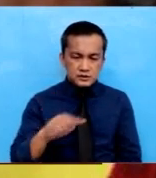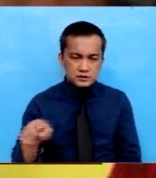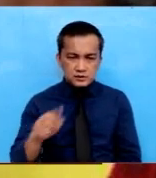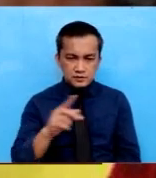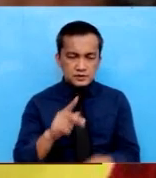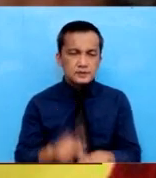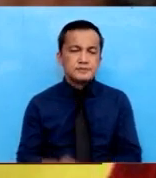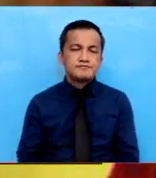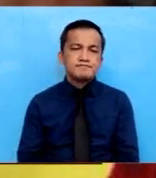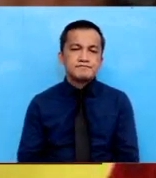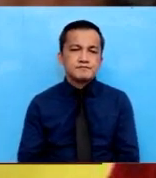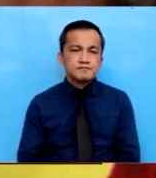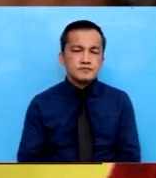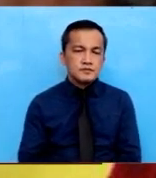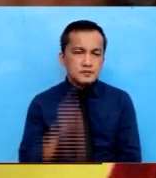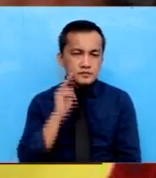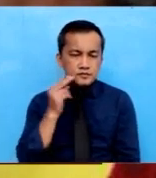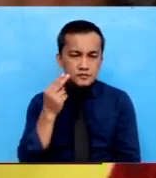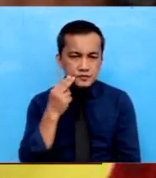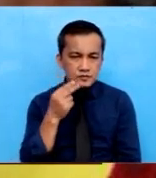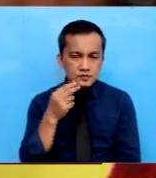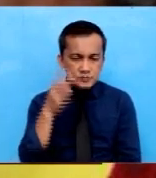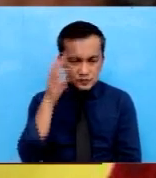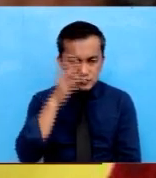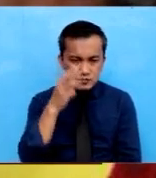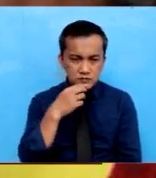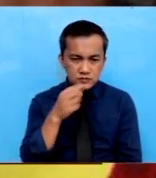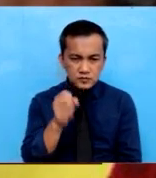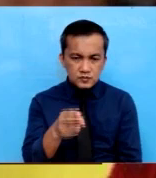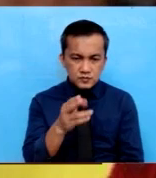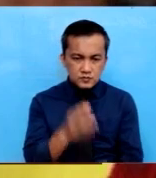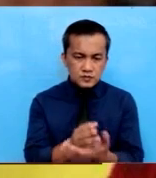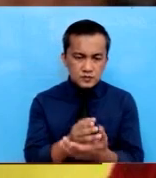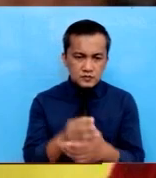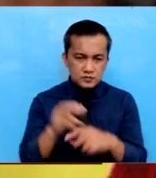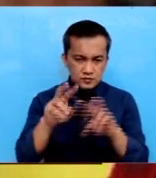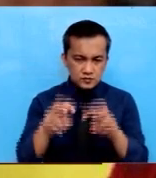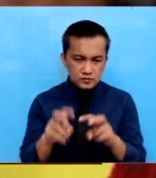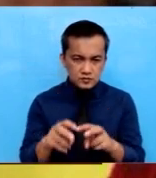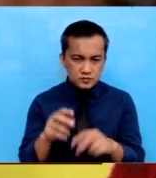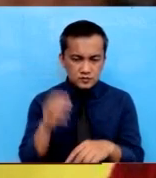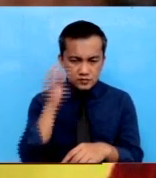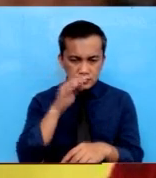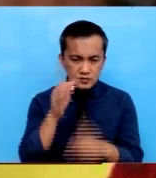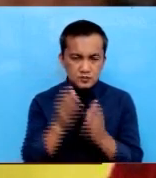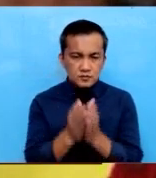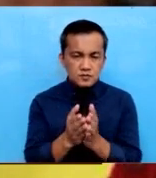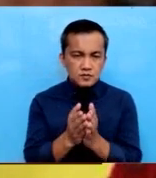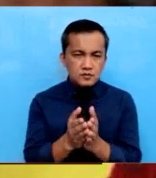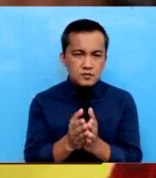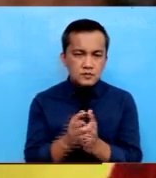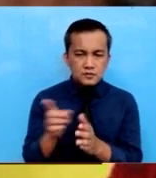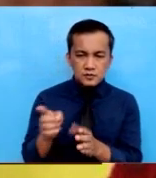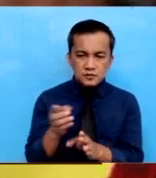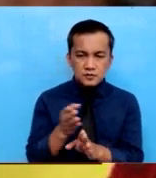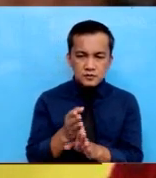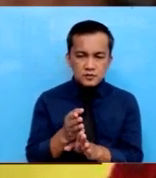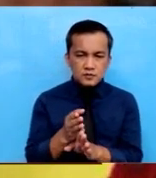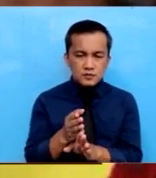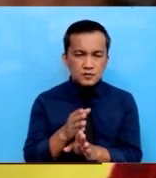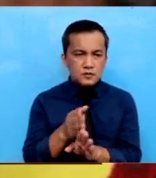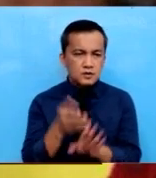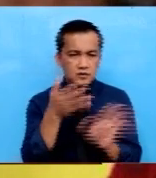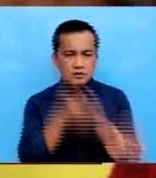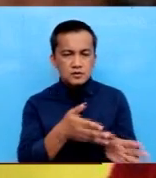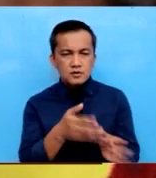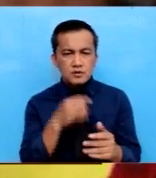ng senadora sa pagpapatigas sa exploration activities ng mga Pilipinong barko. Tila pagtalikod daw ito sa karapatan ng